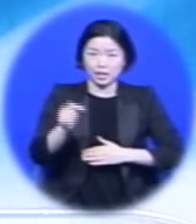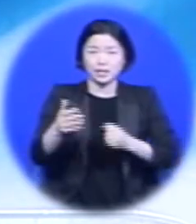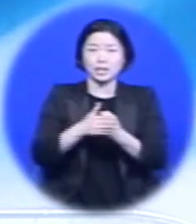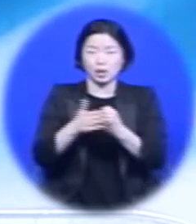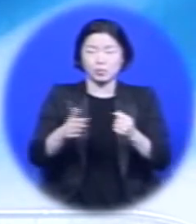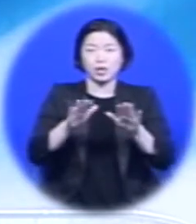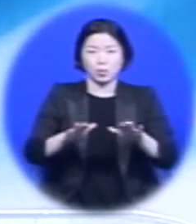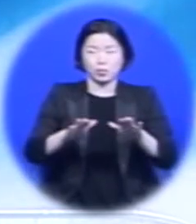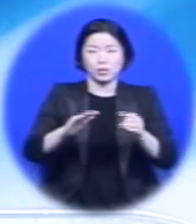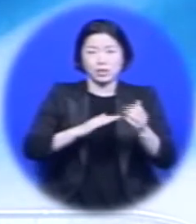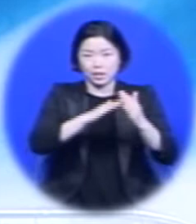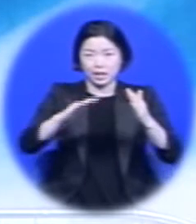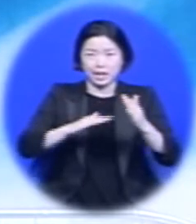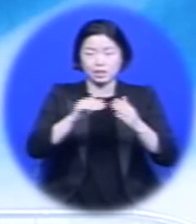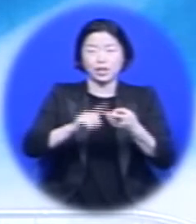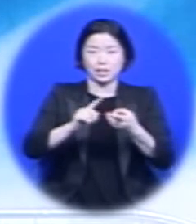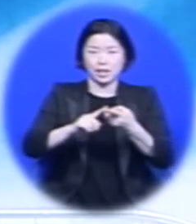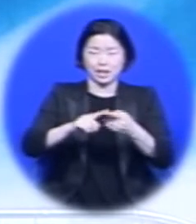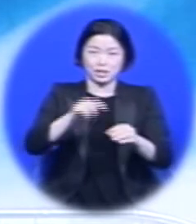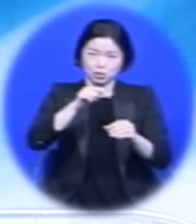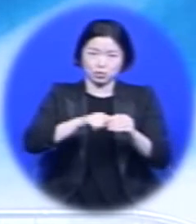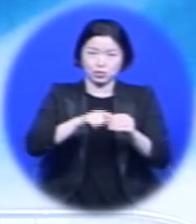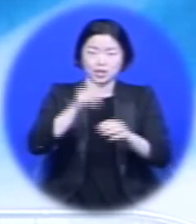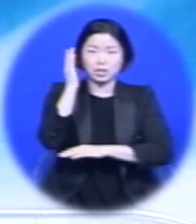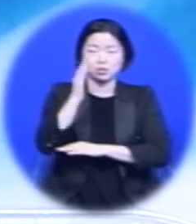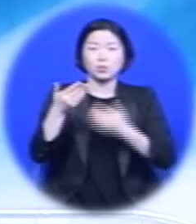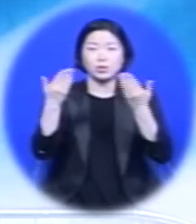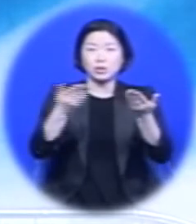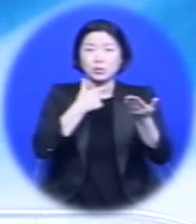오늘 가정에 대한 주제의 설교를 하려고 합니다.